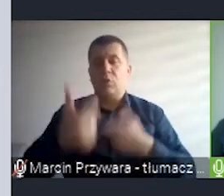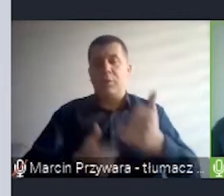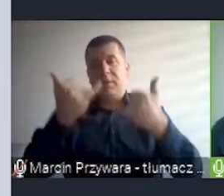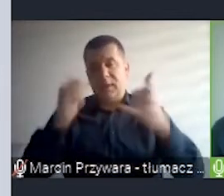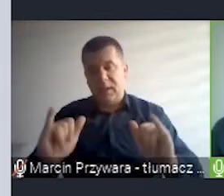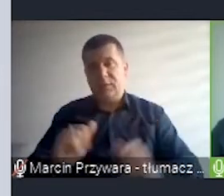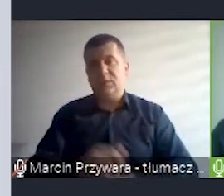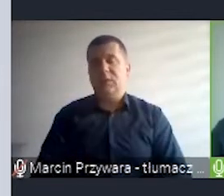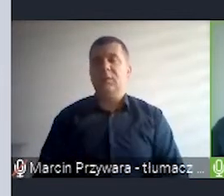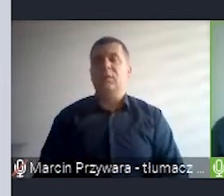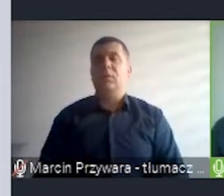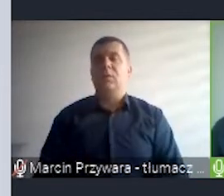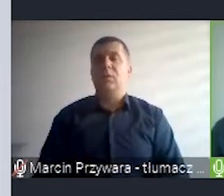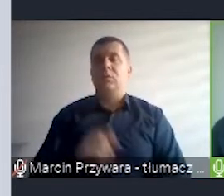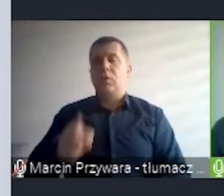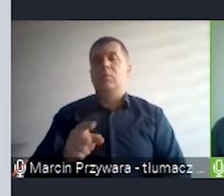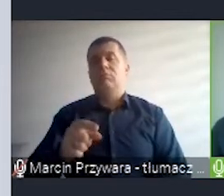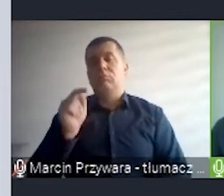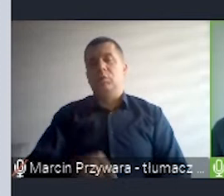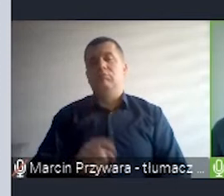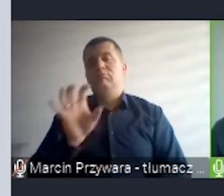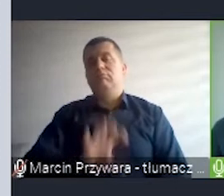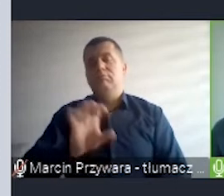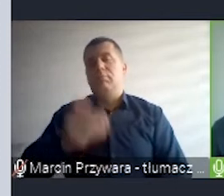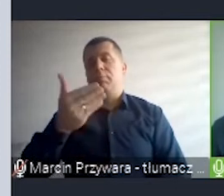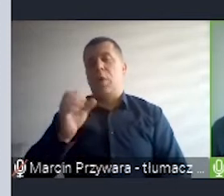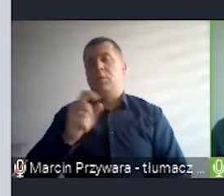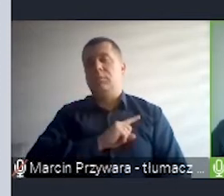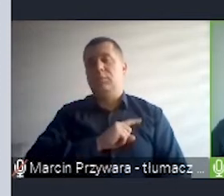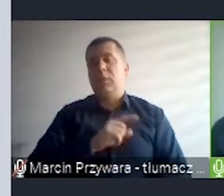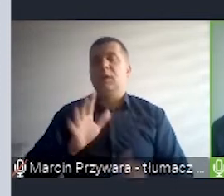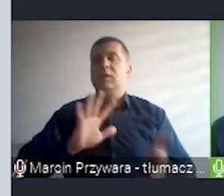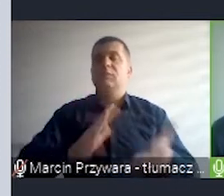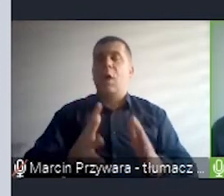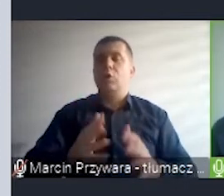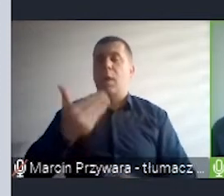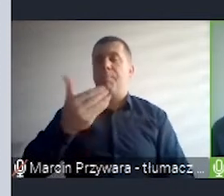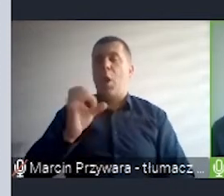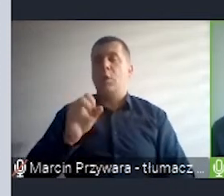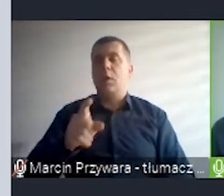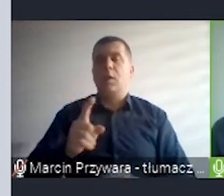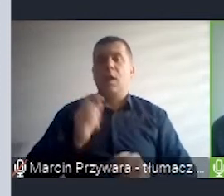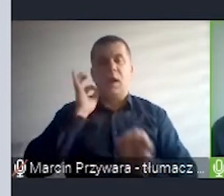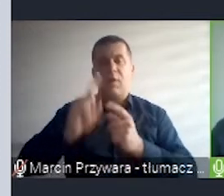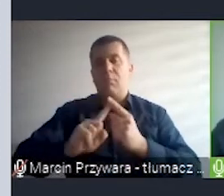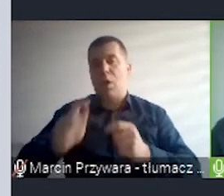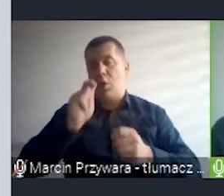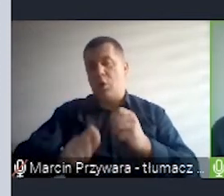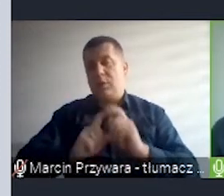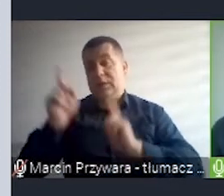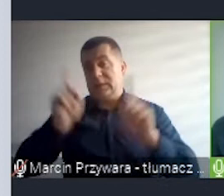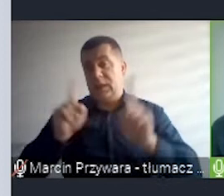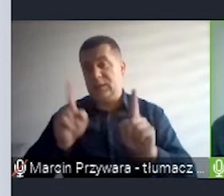inaczej, to zastrzeżenia się monitoruje. Sposób monitorowania był w informacji pokontrolnej, czyli